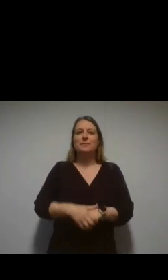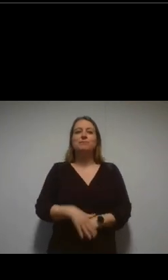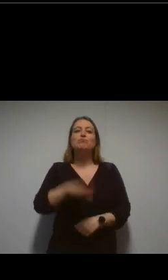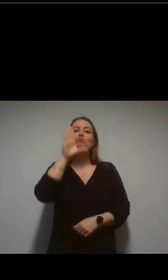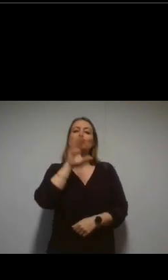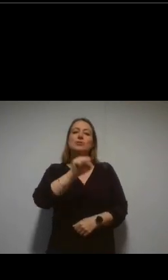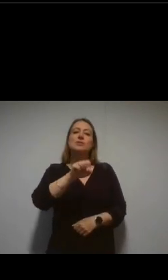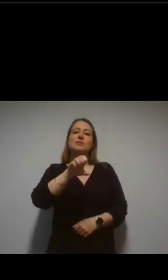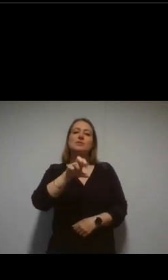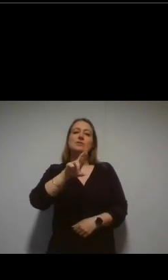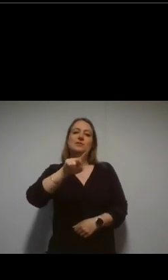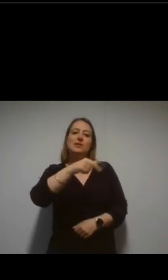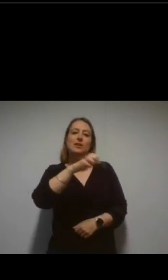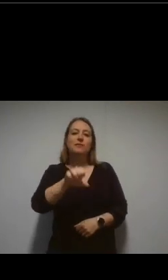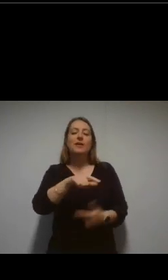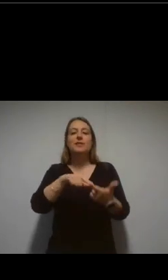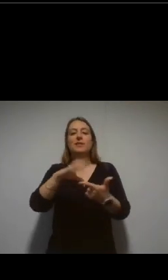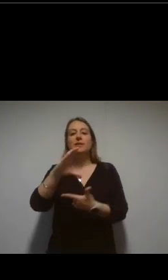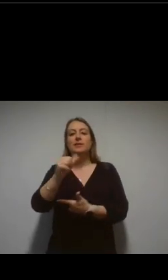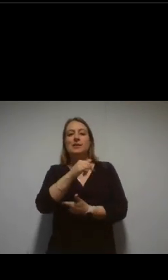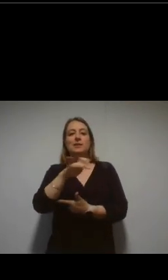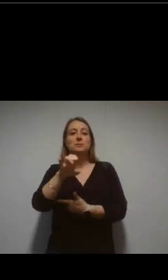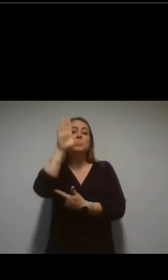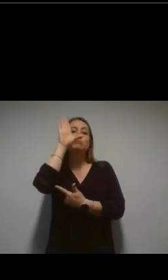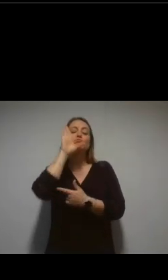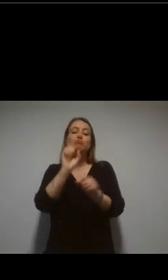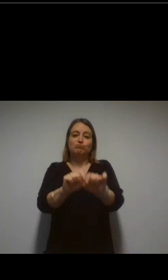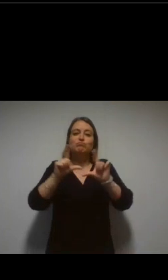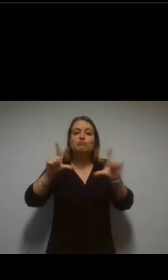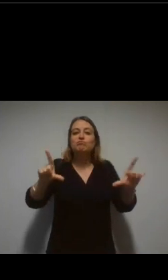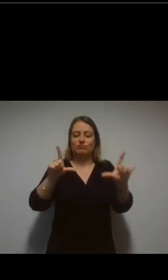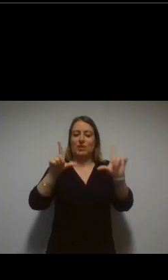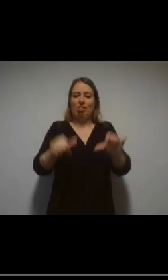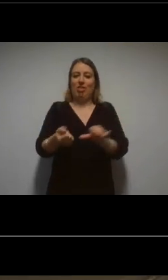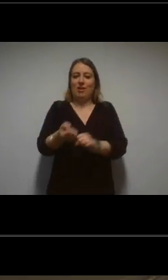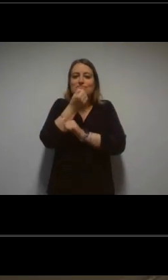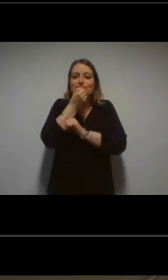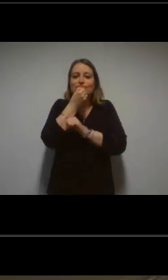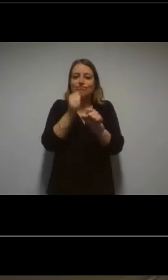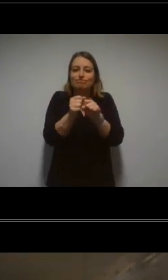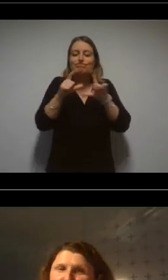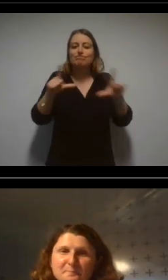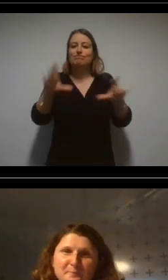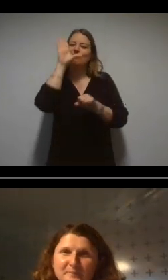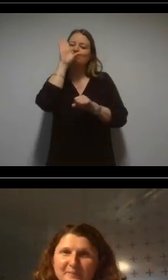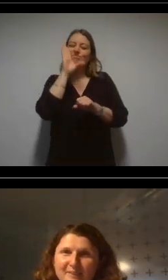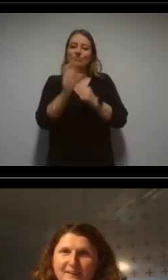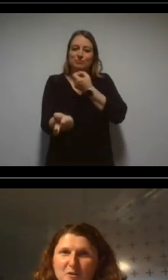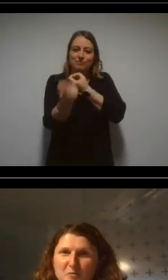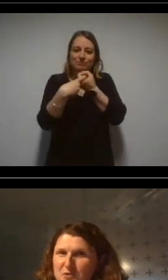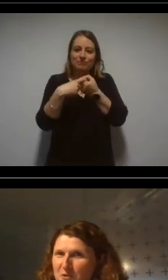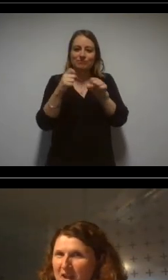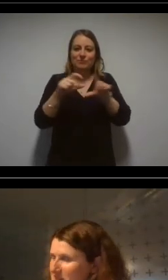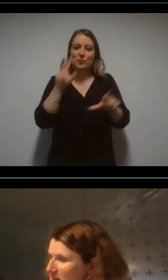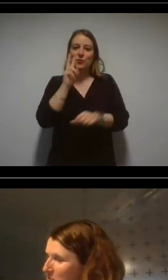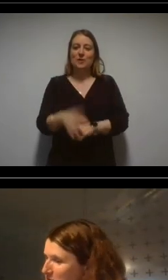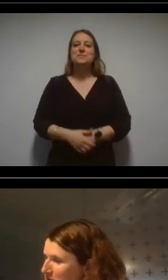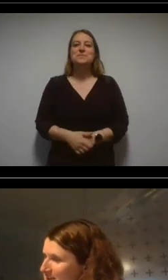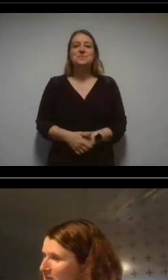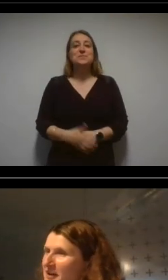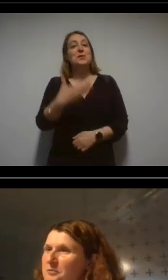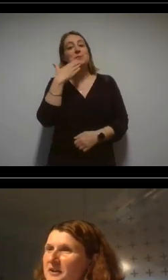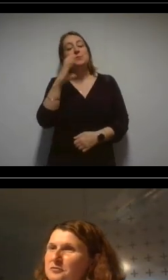Servane et Camille peuvent allumer caméra et micro et nous rejoindre s'il vous plaît? Bonjour